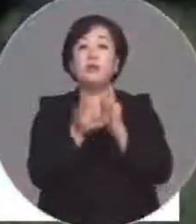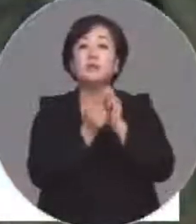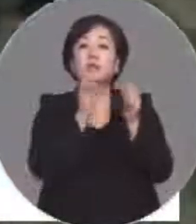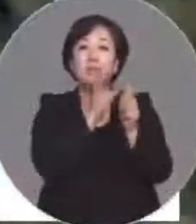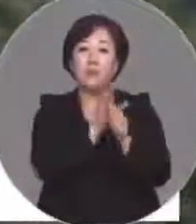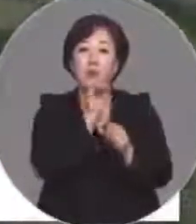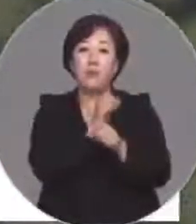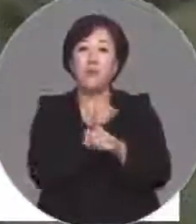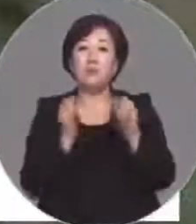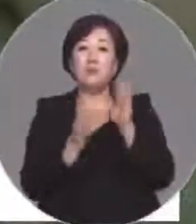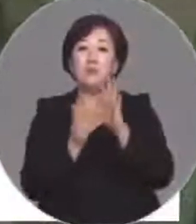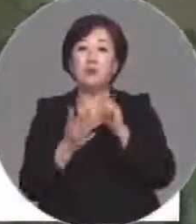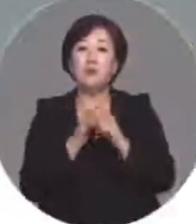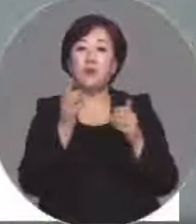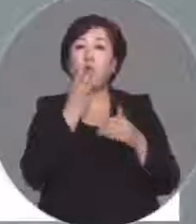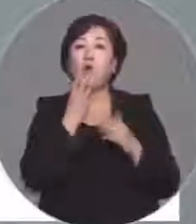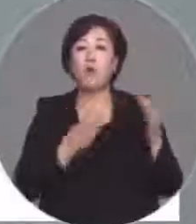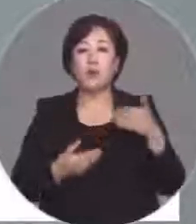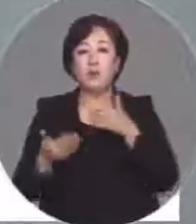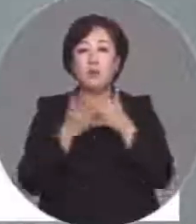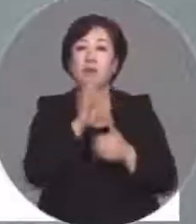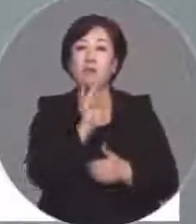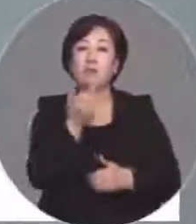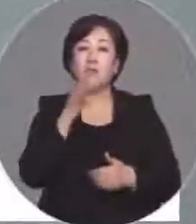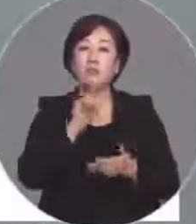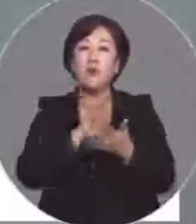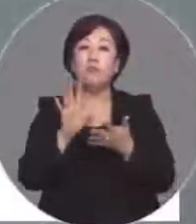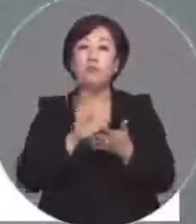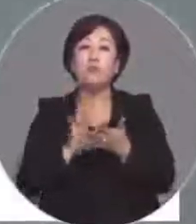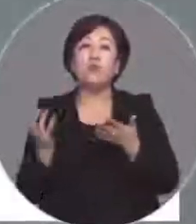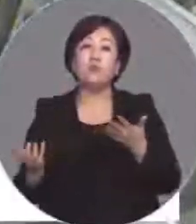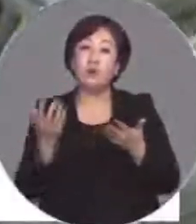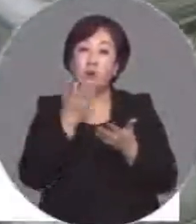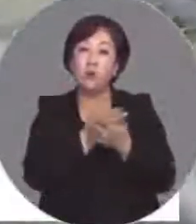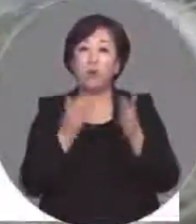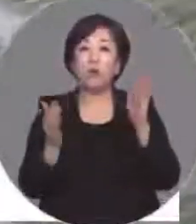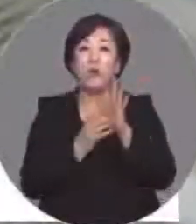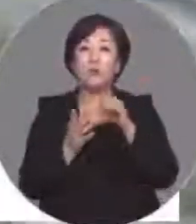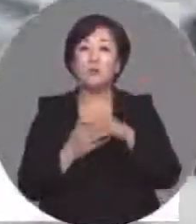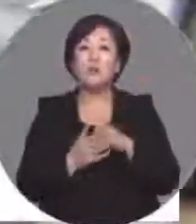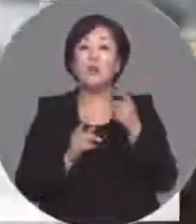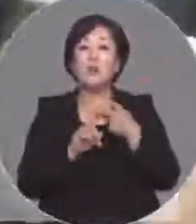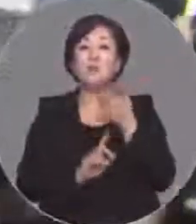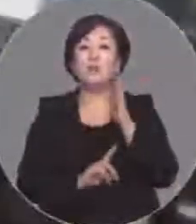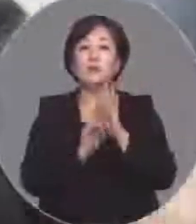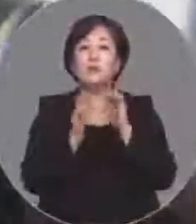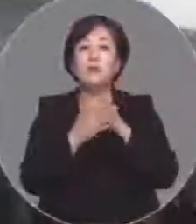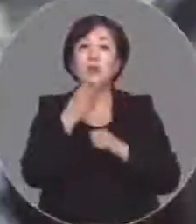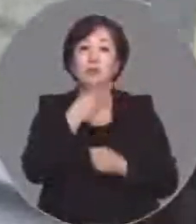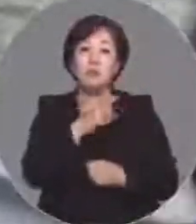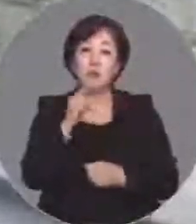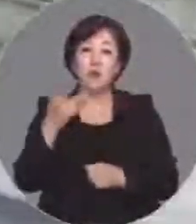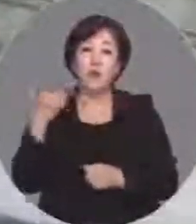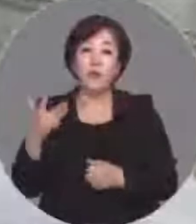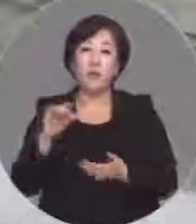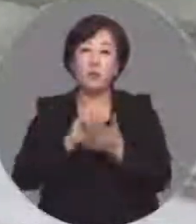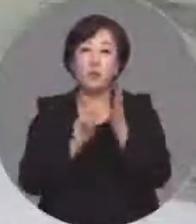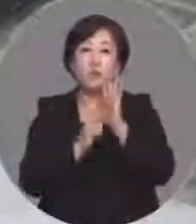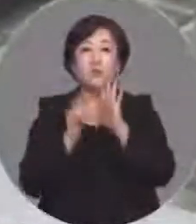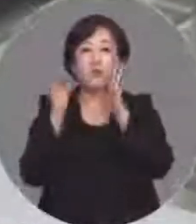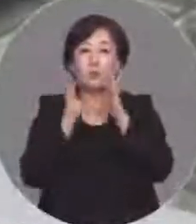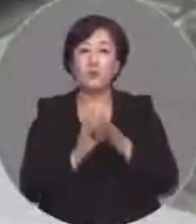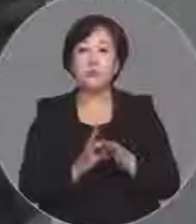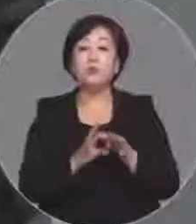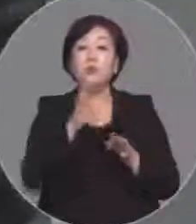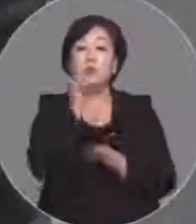백신은 경기 이천 물류창고를 거쳐 울산에 오기까지 영상 2도에서 8도를 유지했습니다.